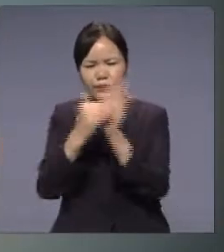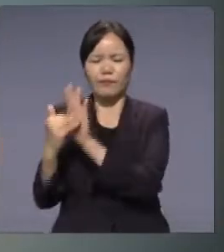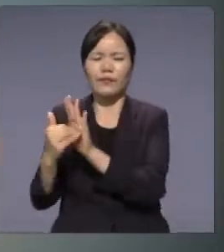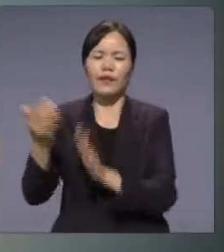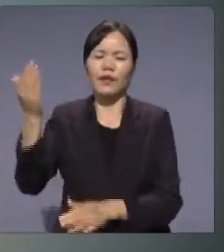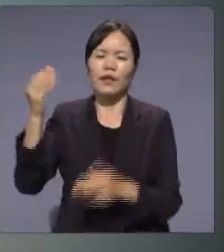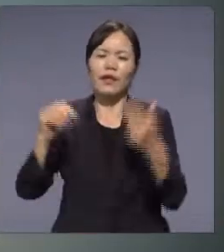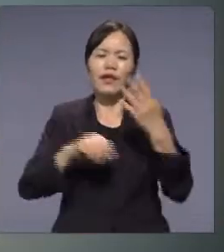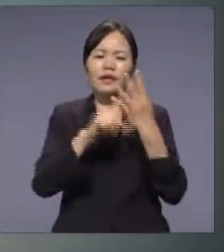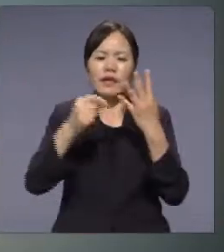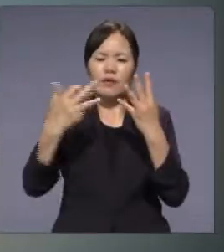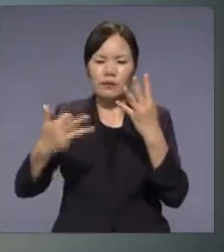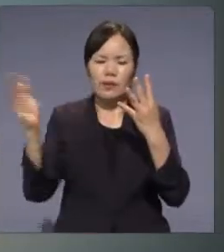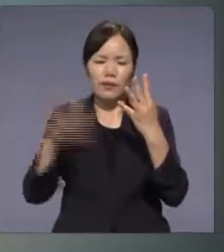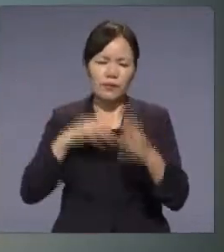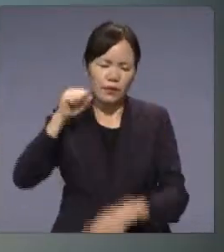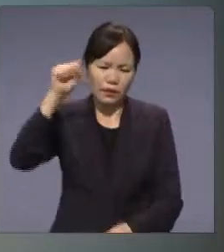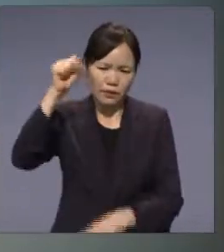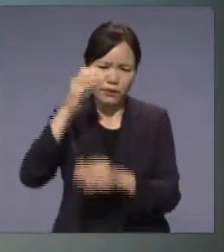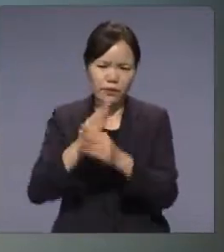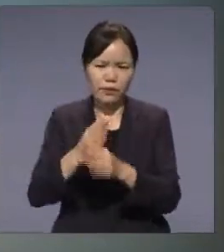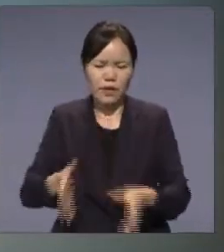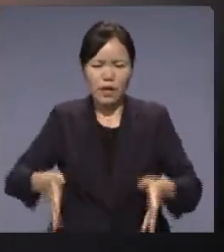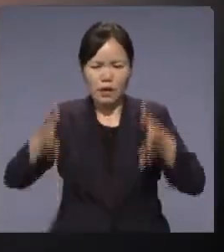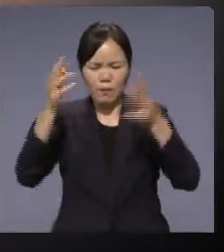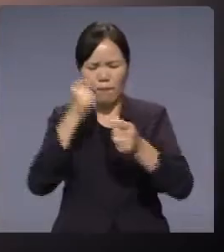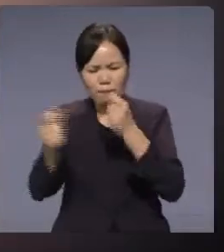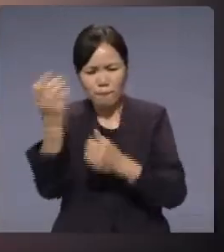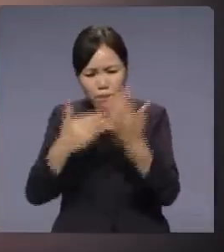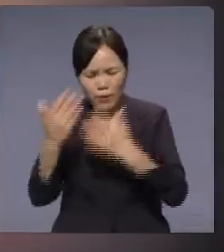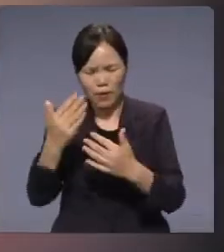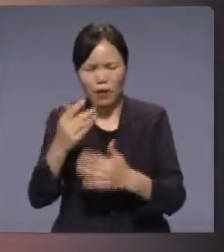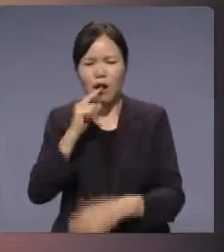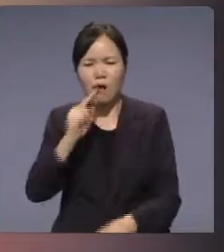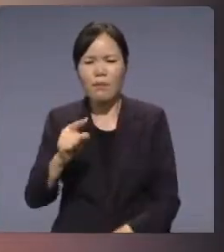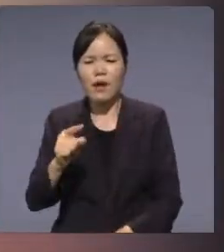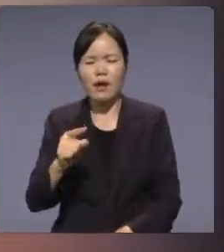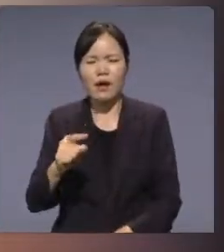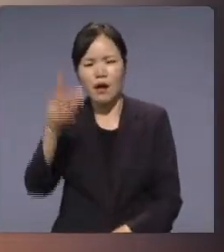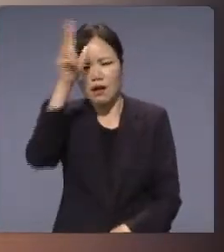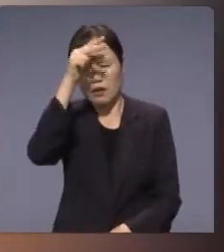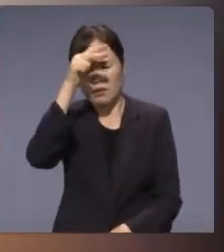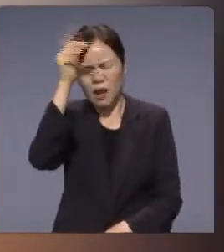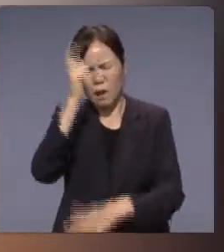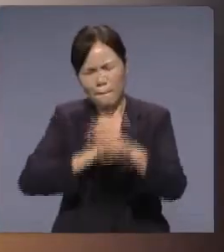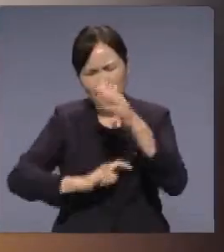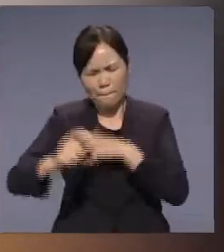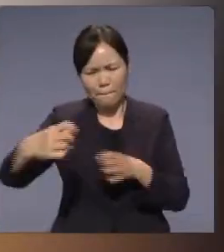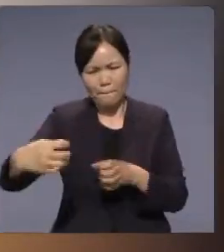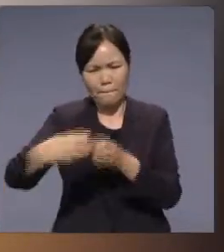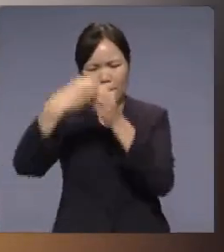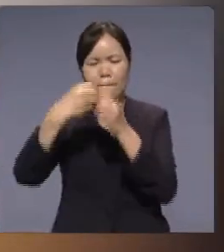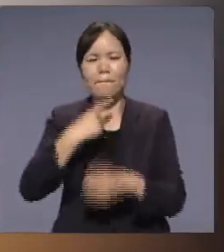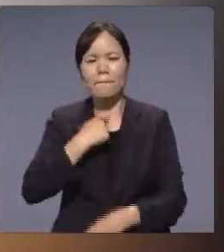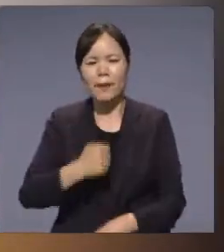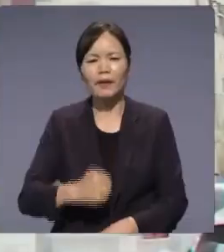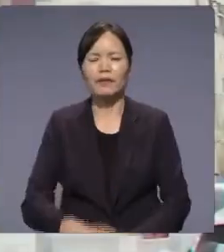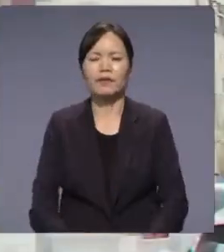벌여왔습니다. 이들은 건물에 불을 지르겠다고 소동을 피우며 경찰과 밤샘 대치를 벌이기도